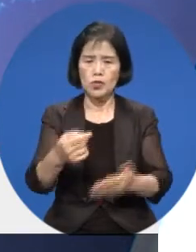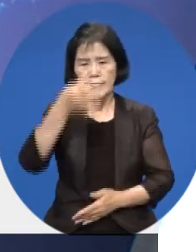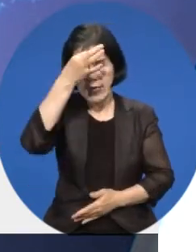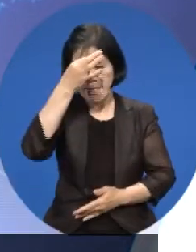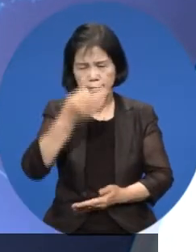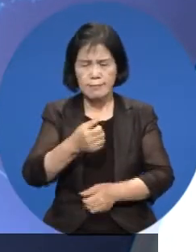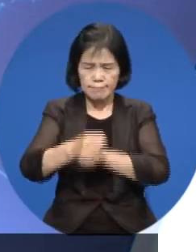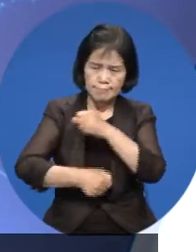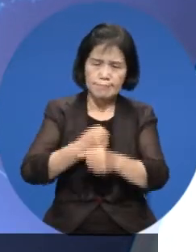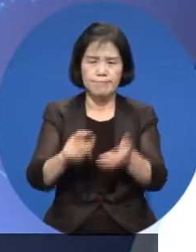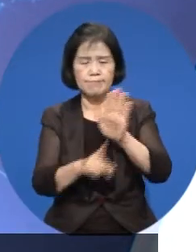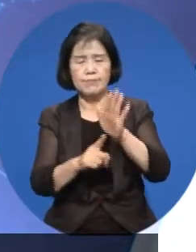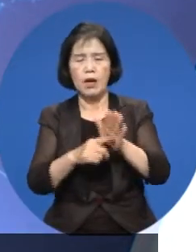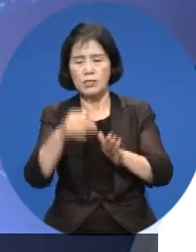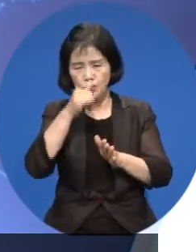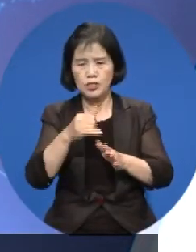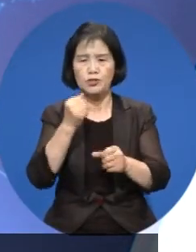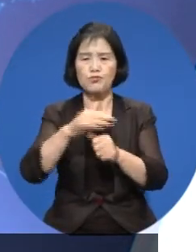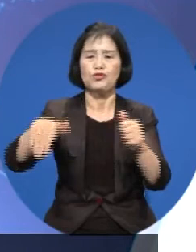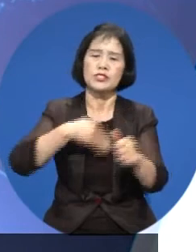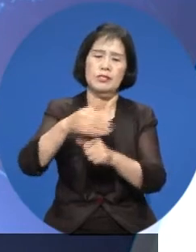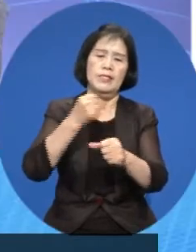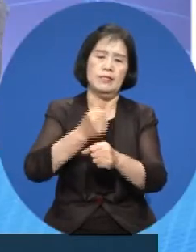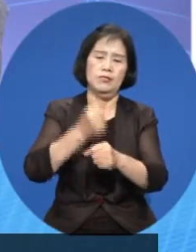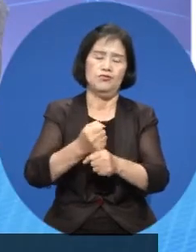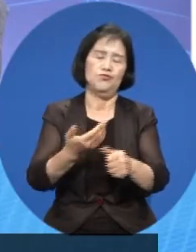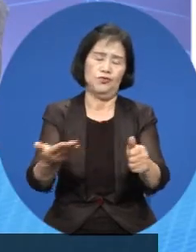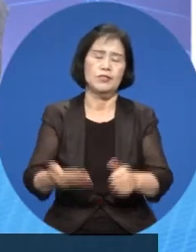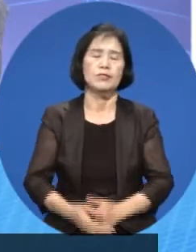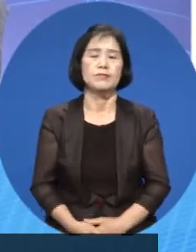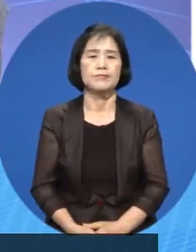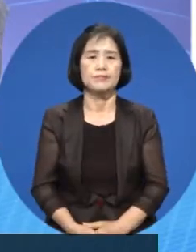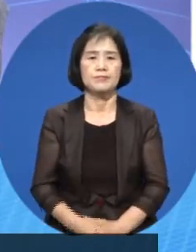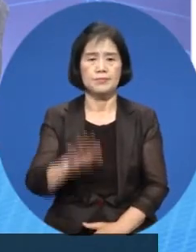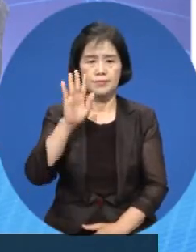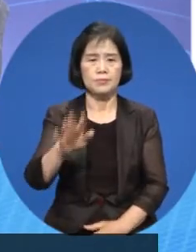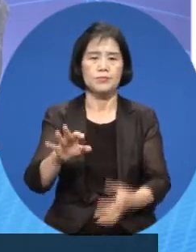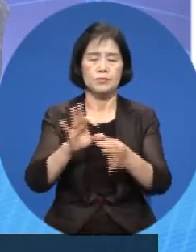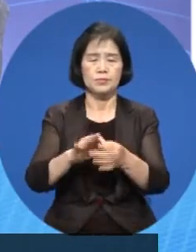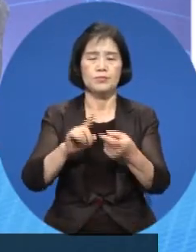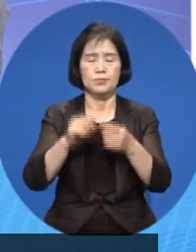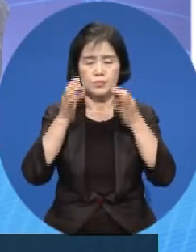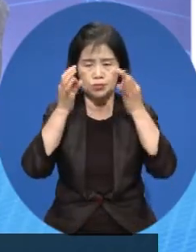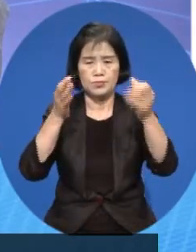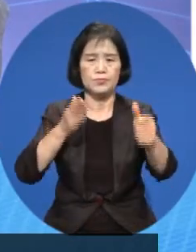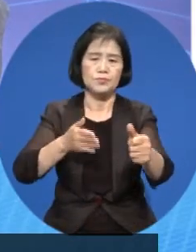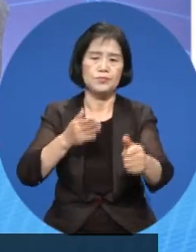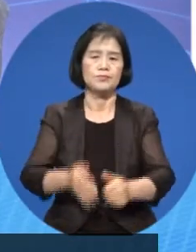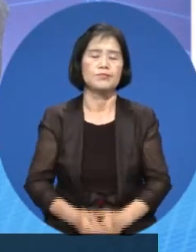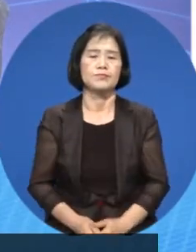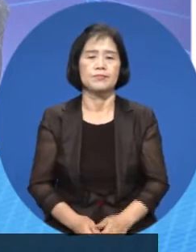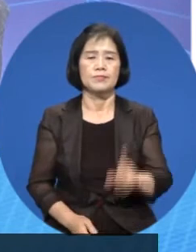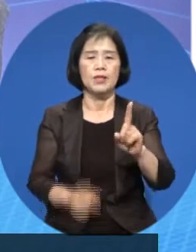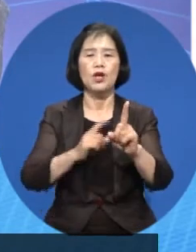조성해 줄 필요가 있습니다 되겠습니다 앞으로도 이 부분 좀 많이 노력을 해 주셨으면 좋겠는데 한가지